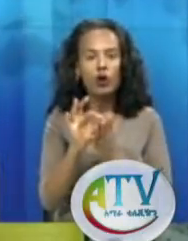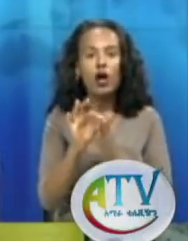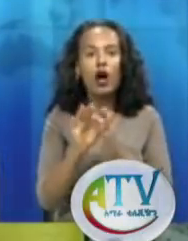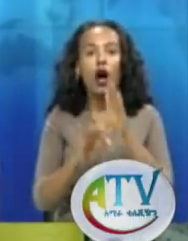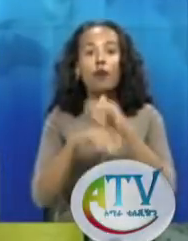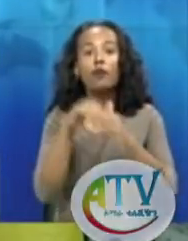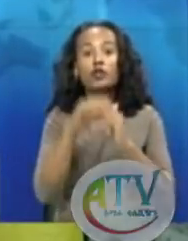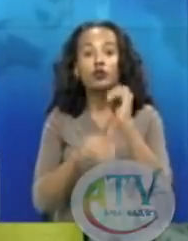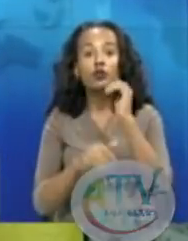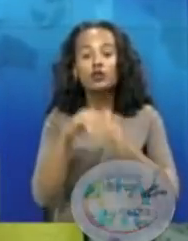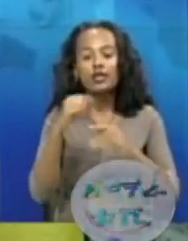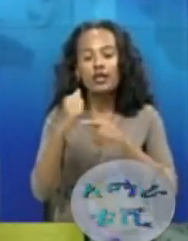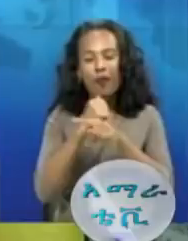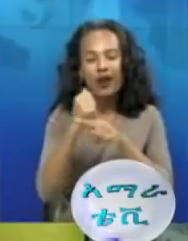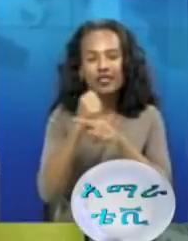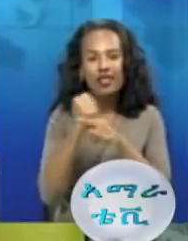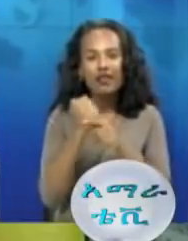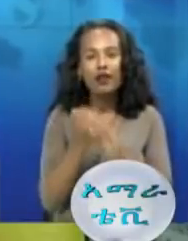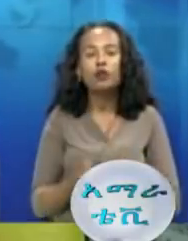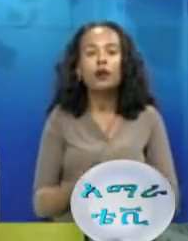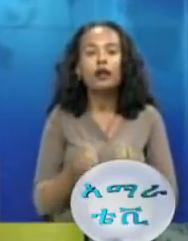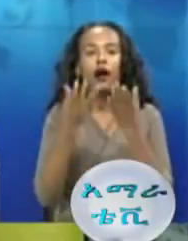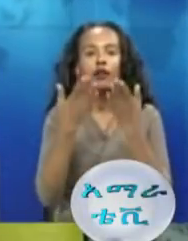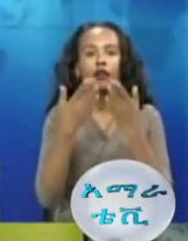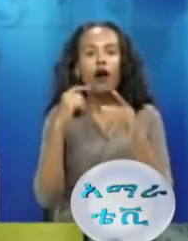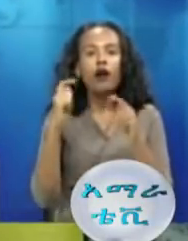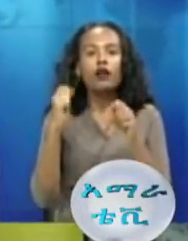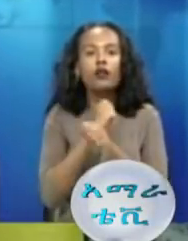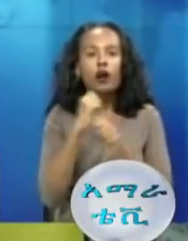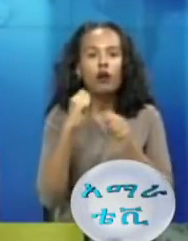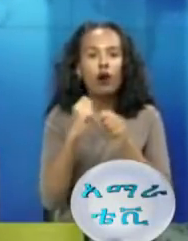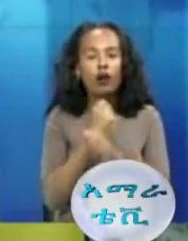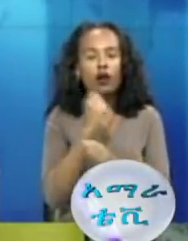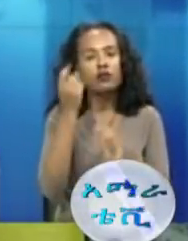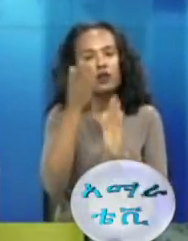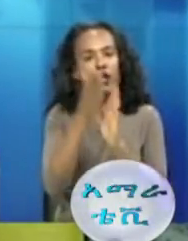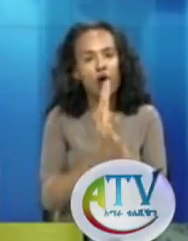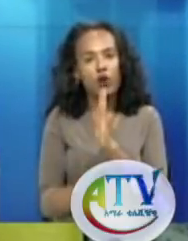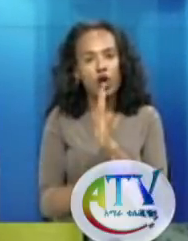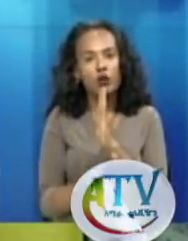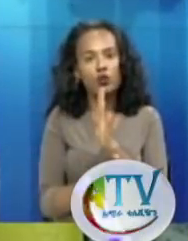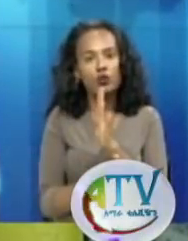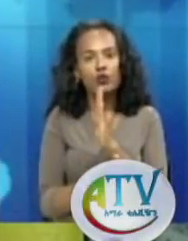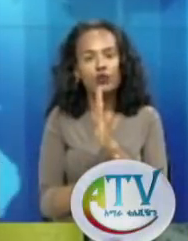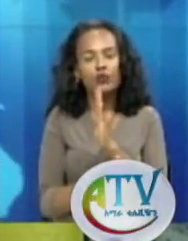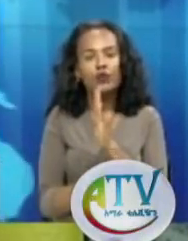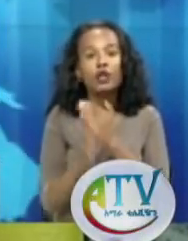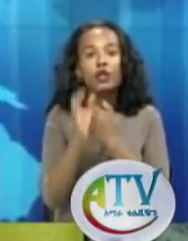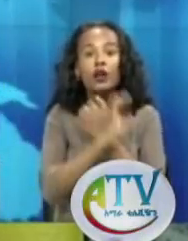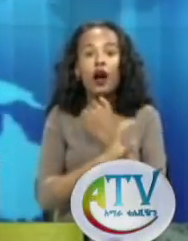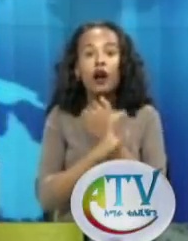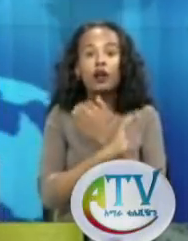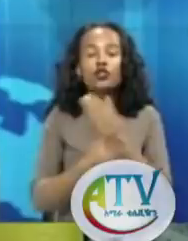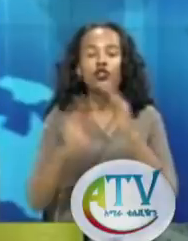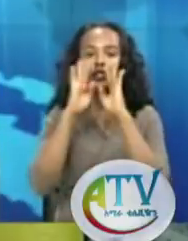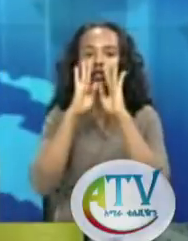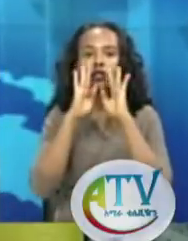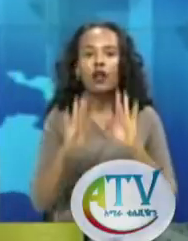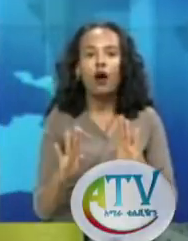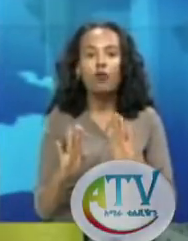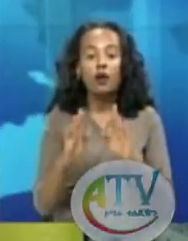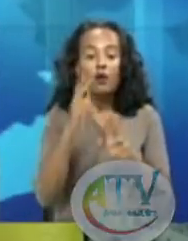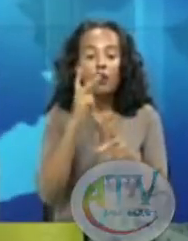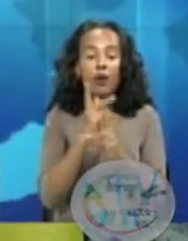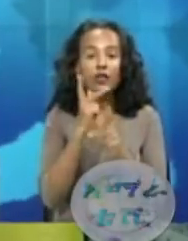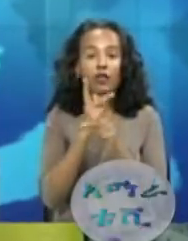አመቻቾችን የማሰልጠን በርካታ ተግባራት ይከናወናሉ። የሀገራችንን ሰላም